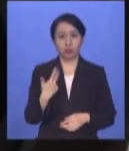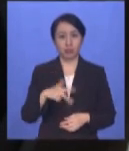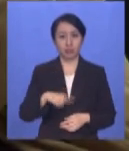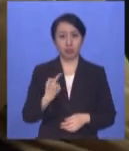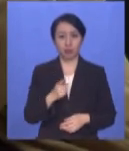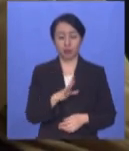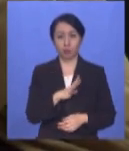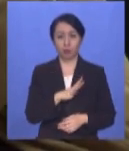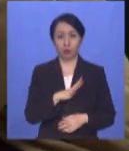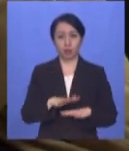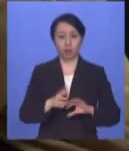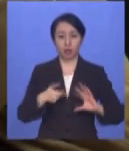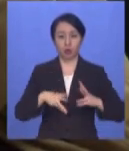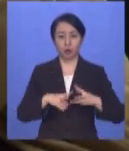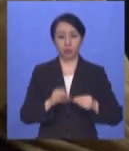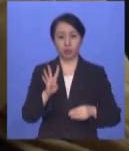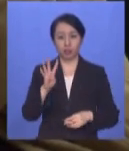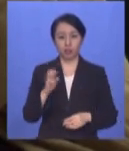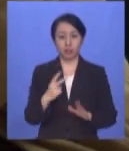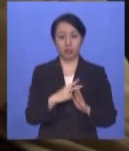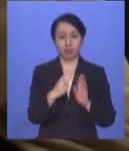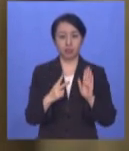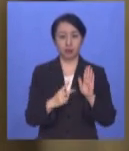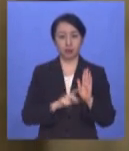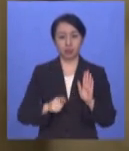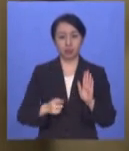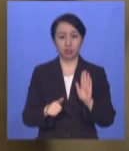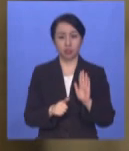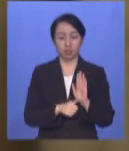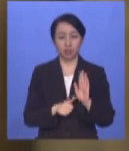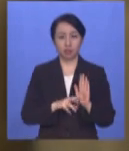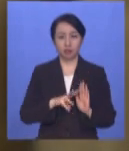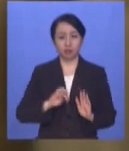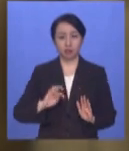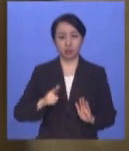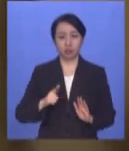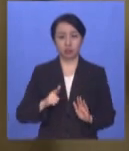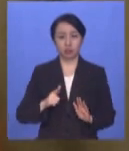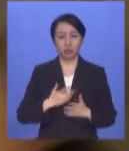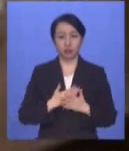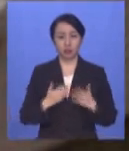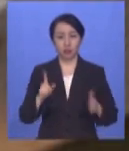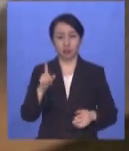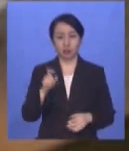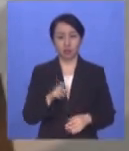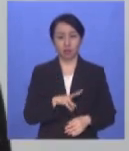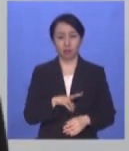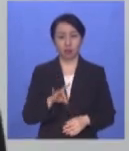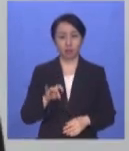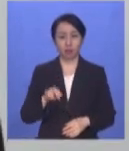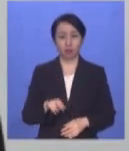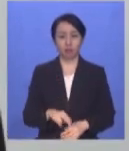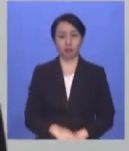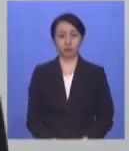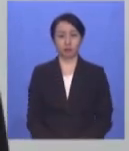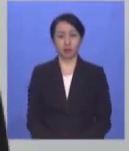1131 получили на общую сумму 417,6 миллионов тенге в размере 100 МРП.